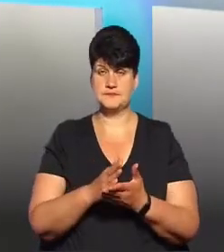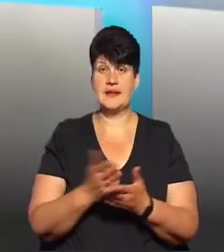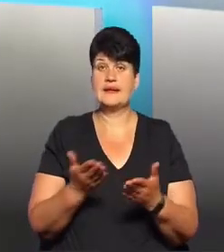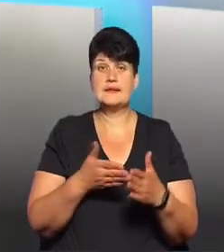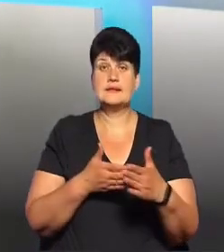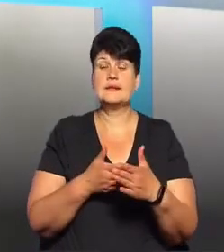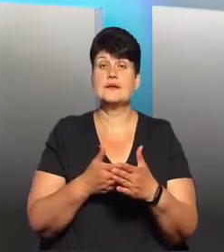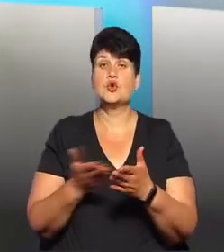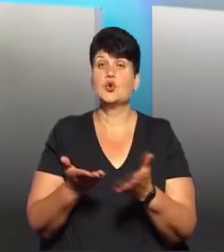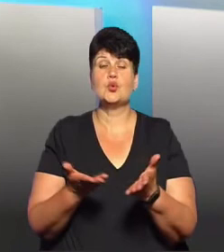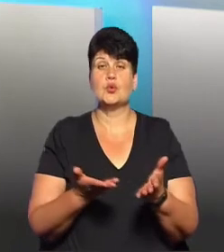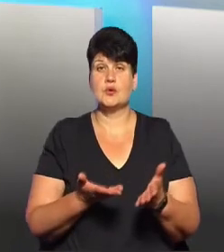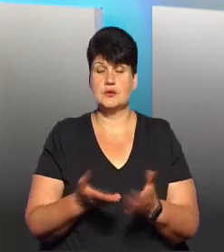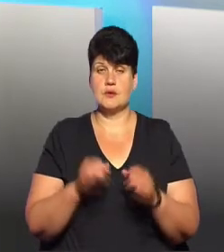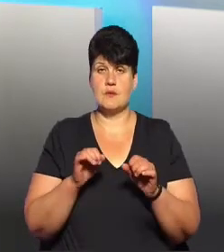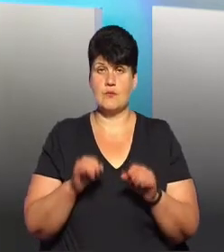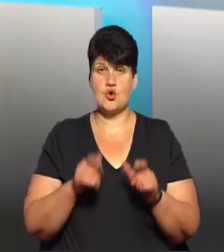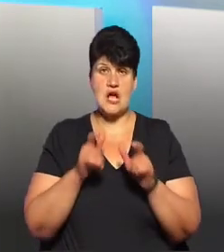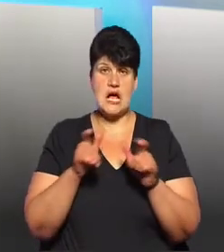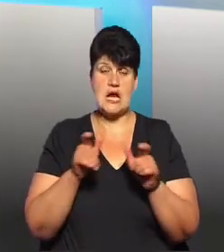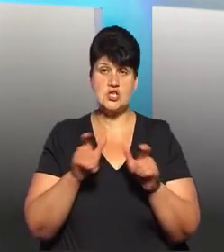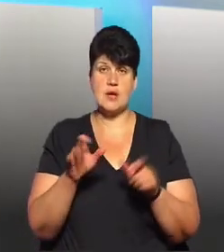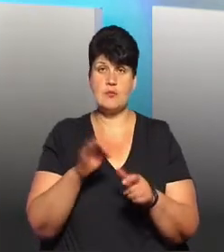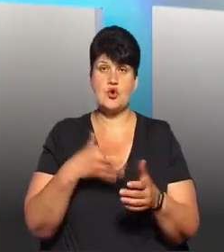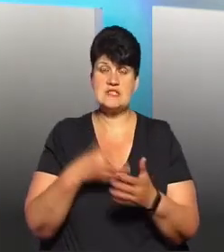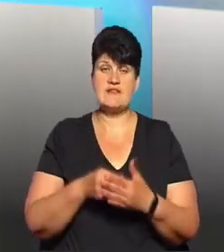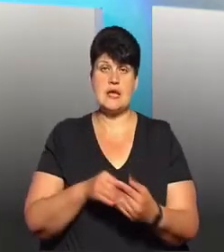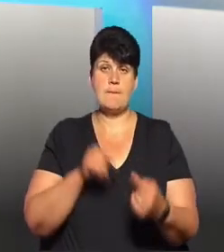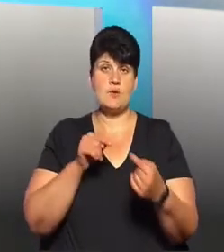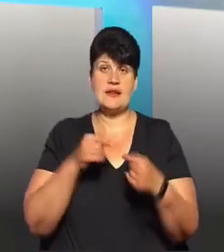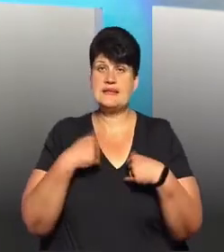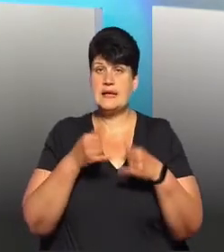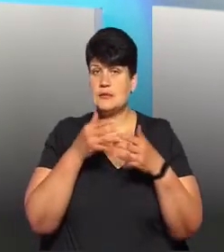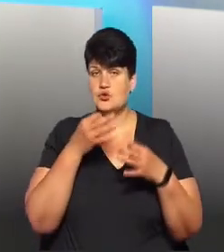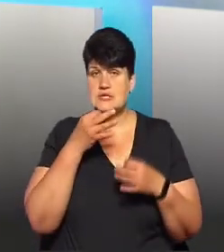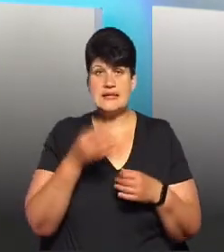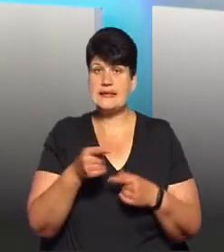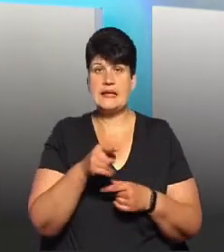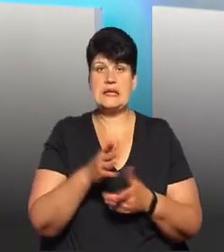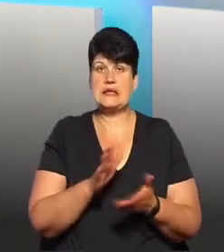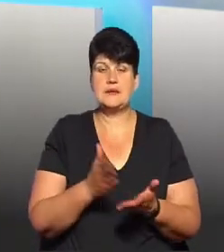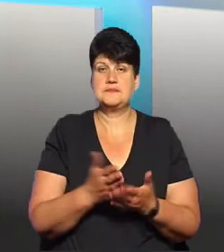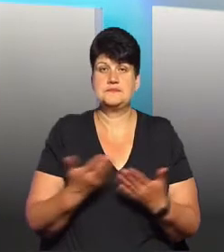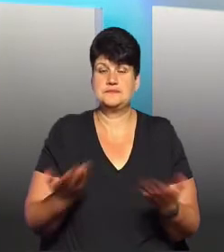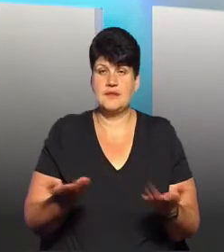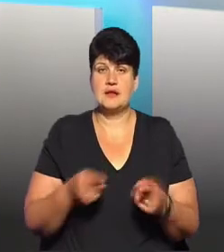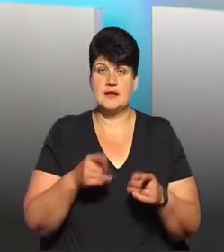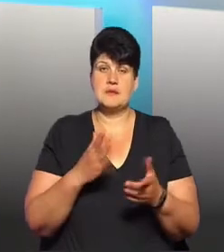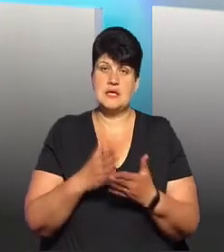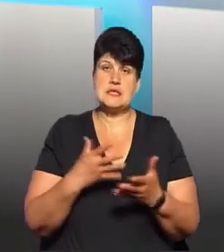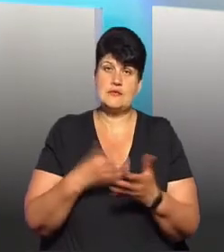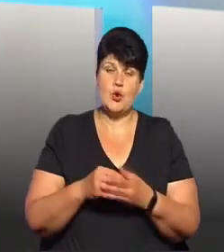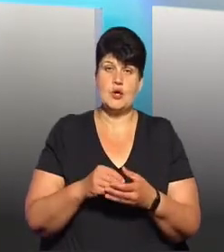там, скажімо так, кричати про свій протест, я не можу сказати, я не знаходжусь там. Але те, що у них там є свої конфлікти і проблеми,